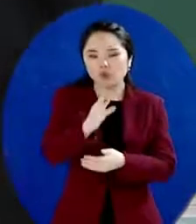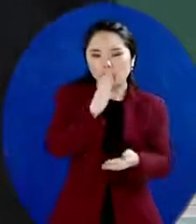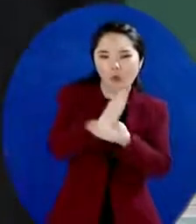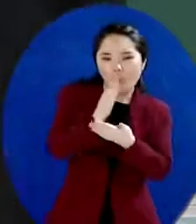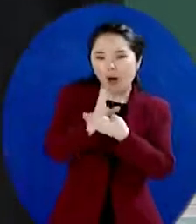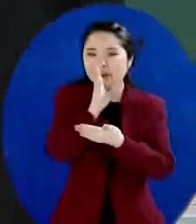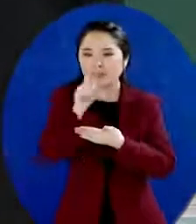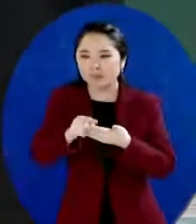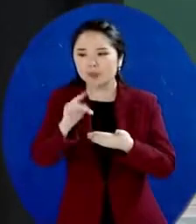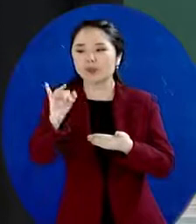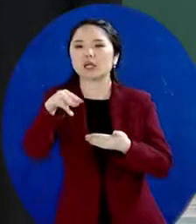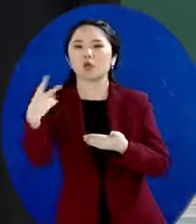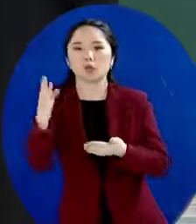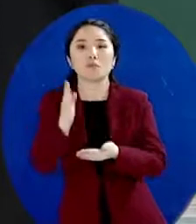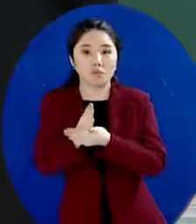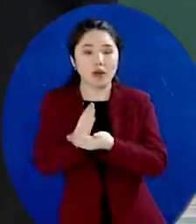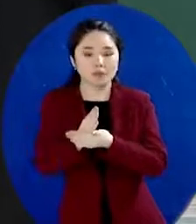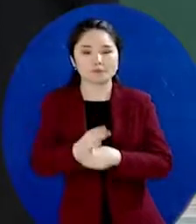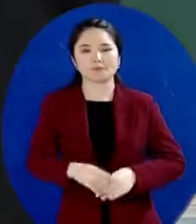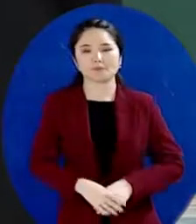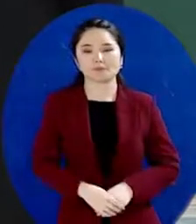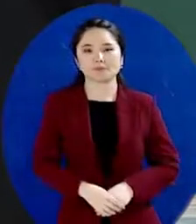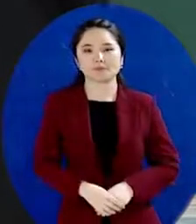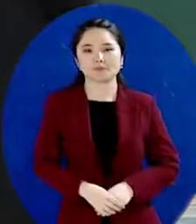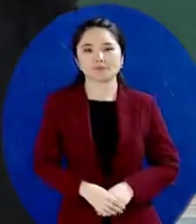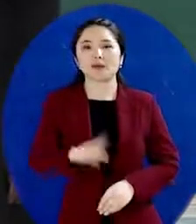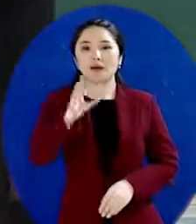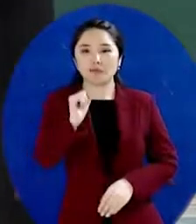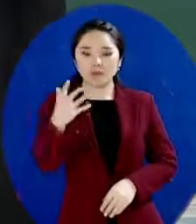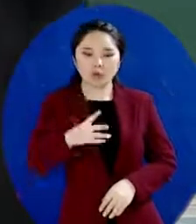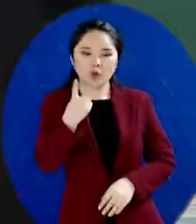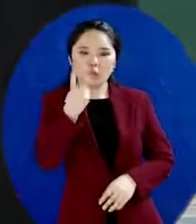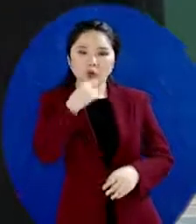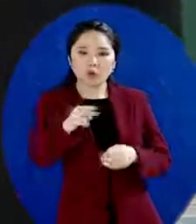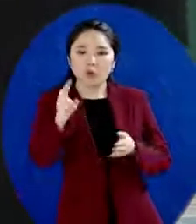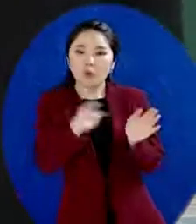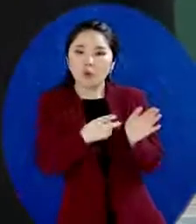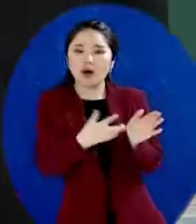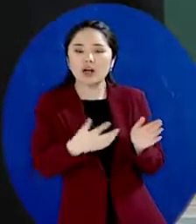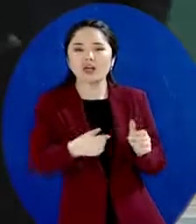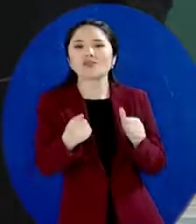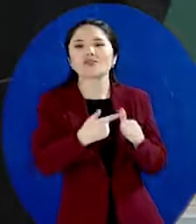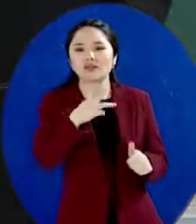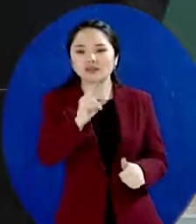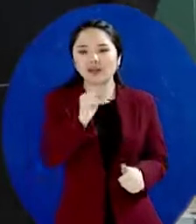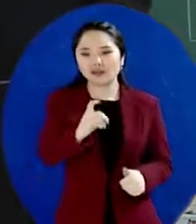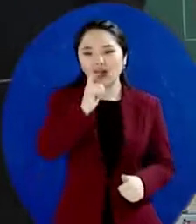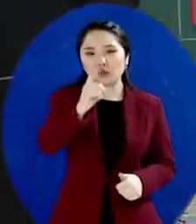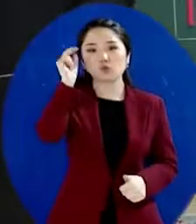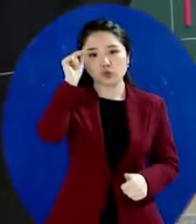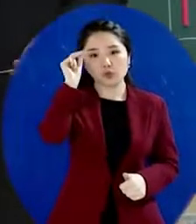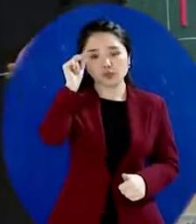багцлахад үлдэгдэл гардгийг мэдэж авлаа. Мөн үлдэгдэлтэй хуваах үйлдлийнхаа гишүүдийг нэрлэж